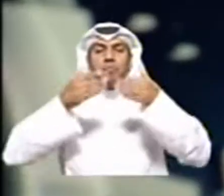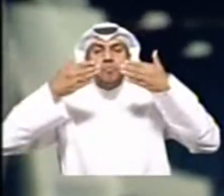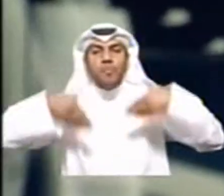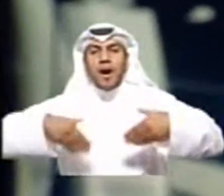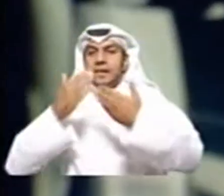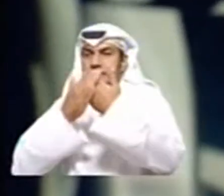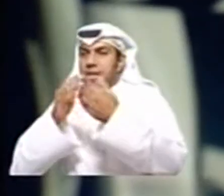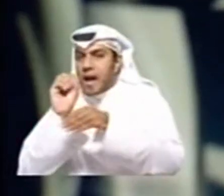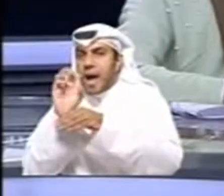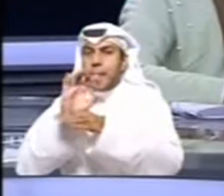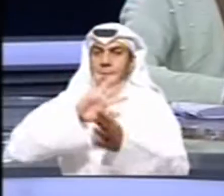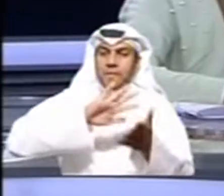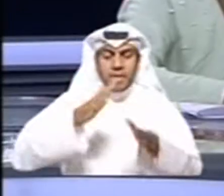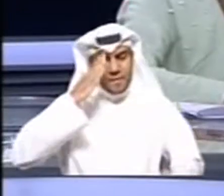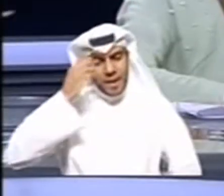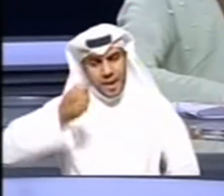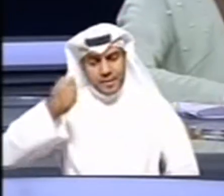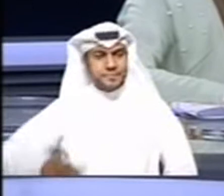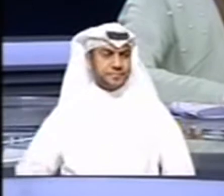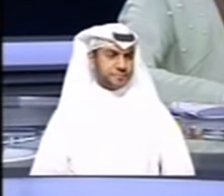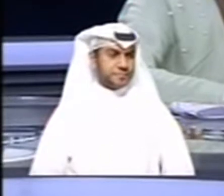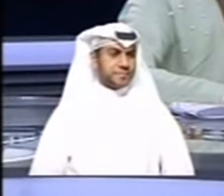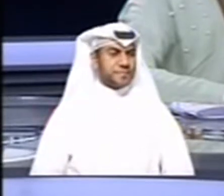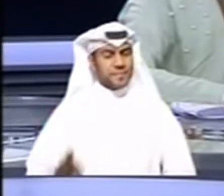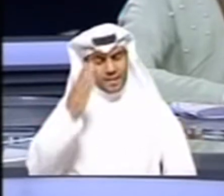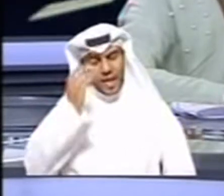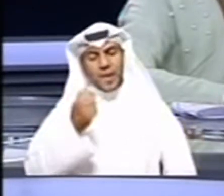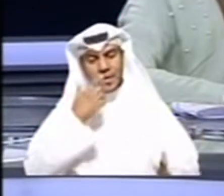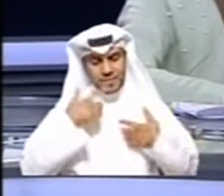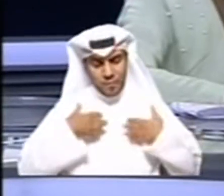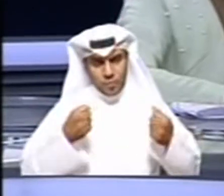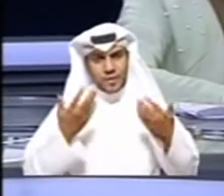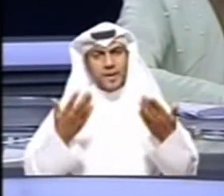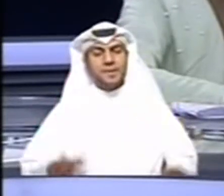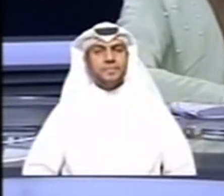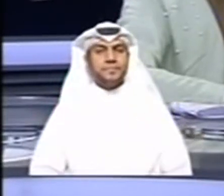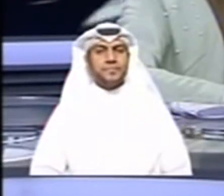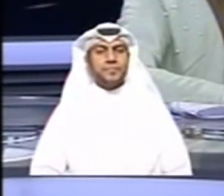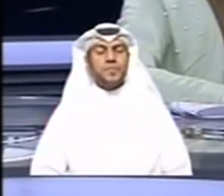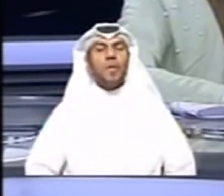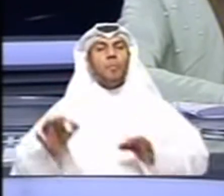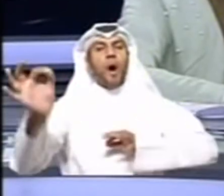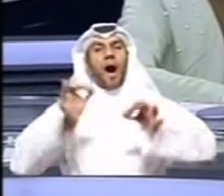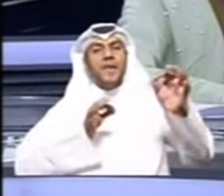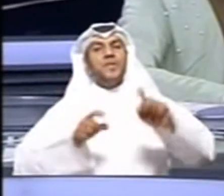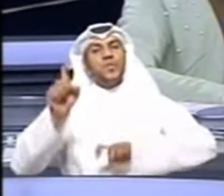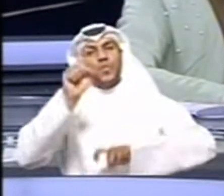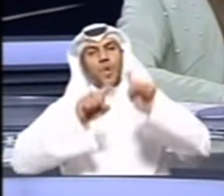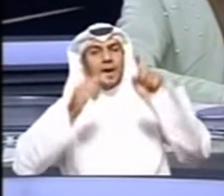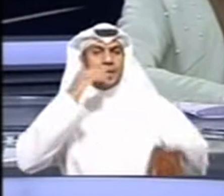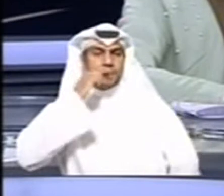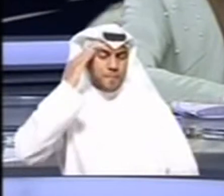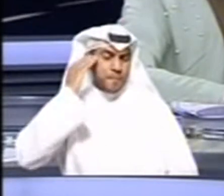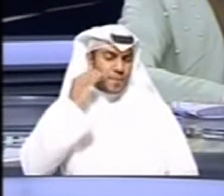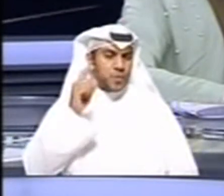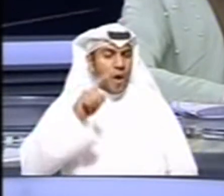مرحبا بك مهندسة عواطف. حياكم الله. هلا والله مهندسة عواطف، بداية هذه الحملة